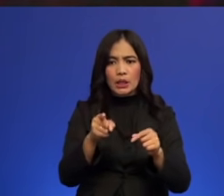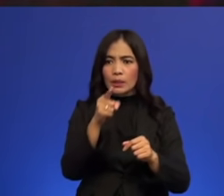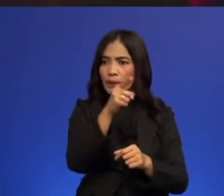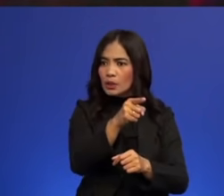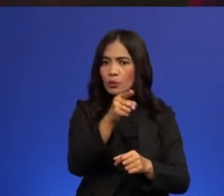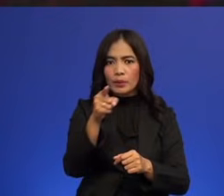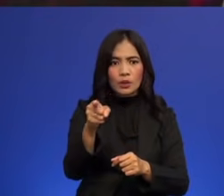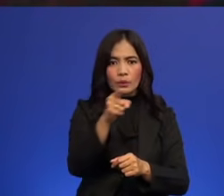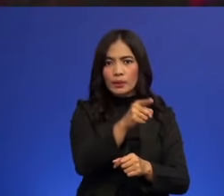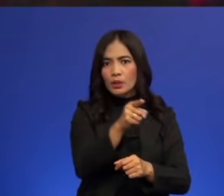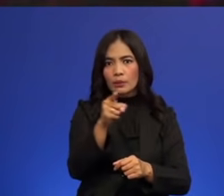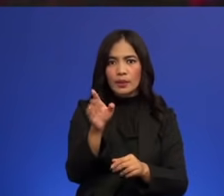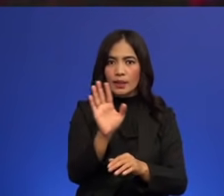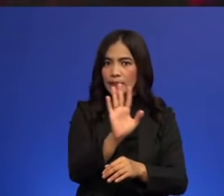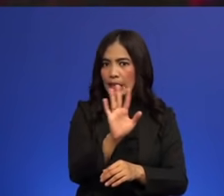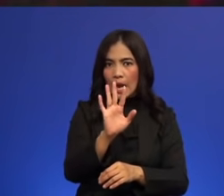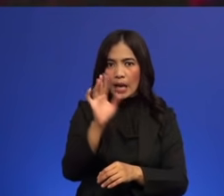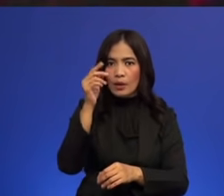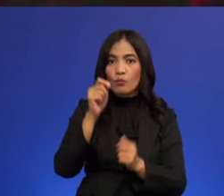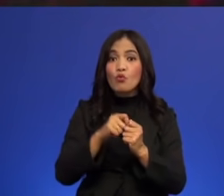begitu. Jangan.